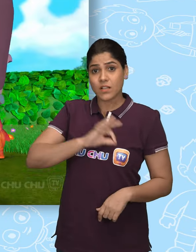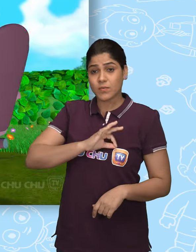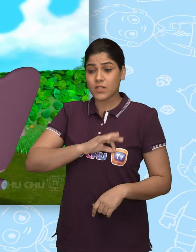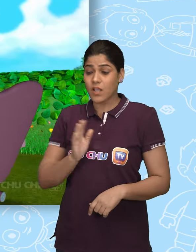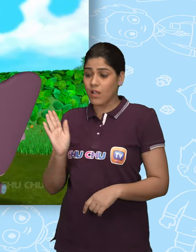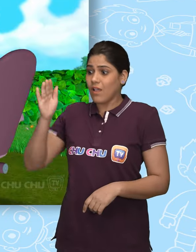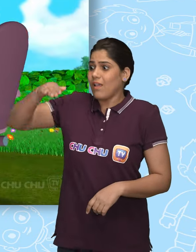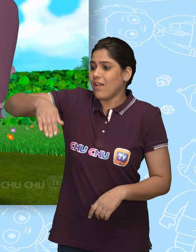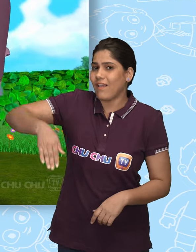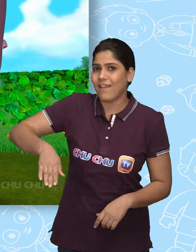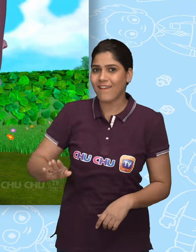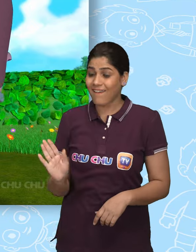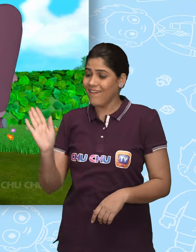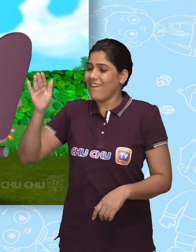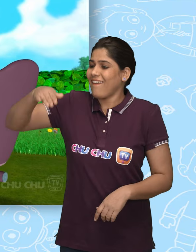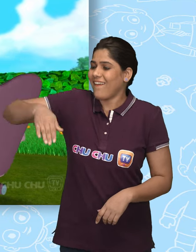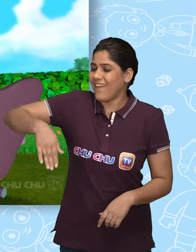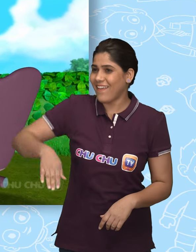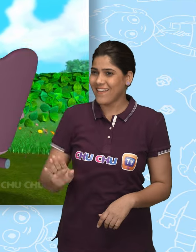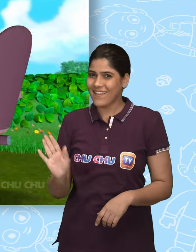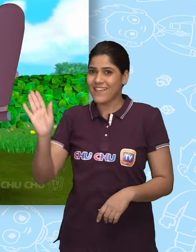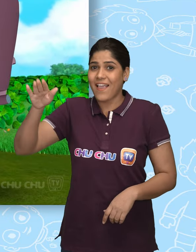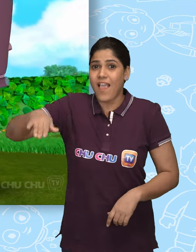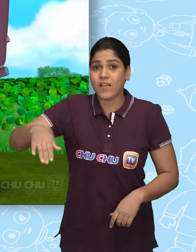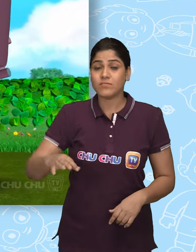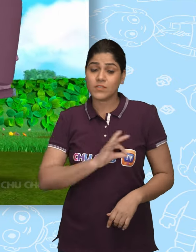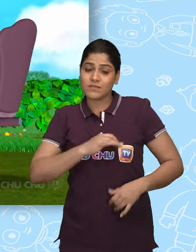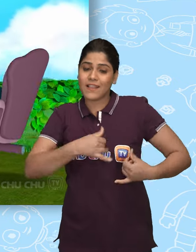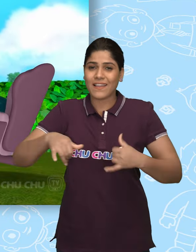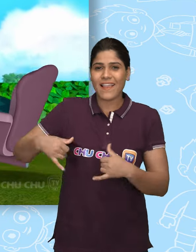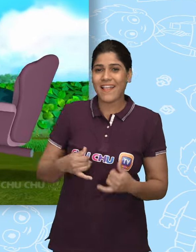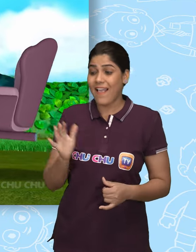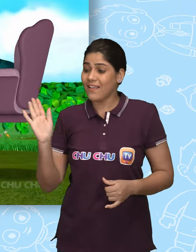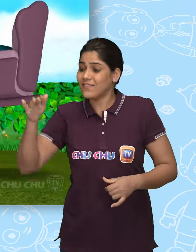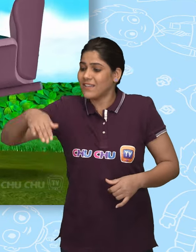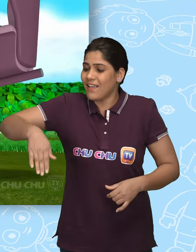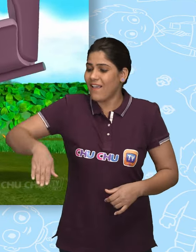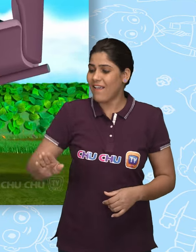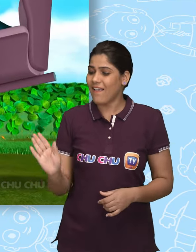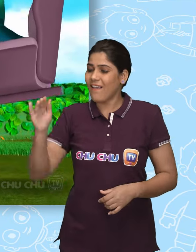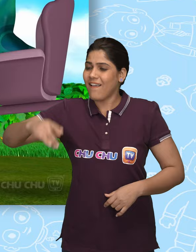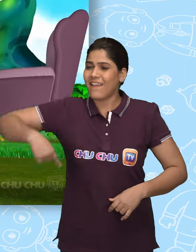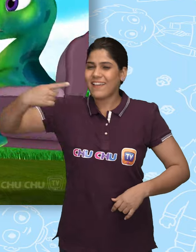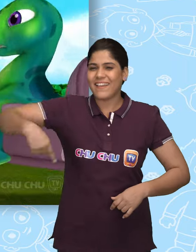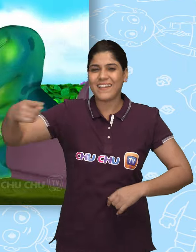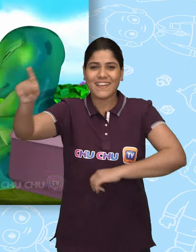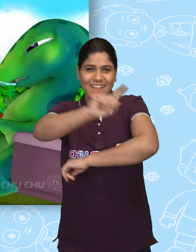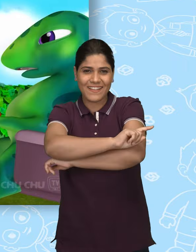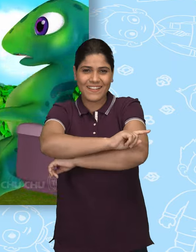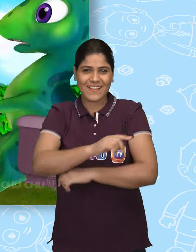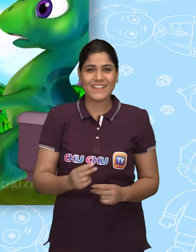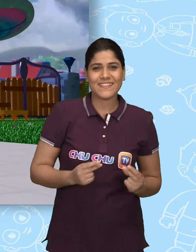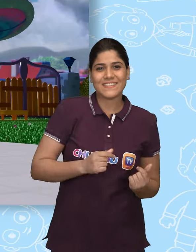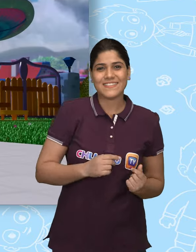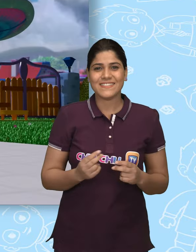पसंद है खेलना सीसो पे, सीसो पे, सीसो पे। पसंद है खेलना सीसो पे हर एक